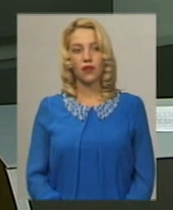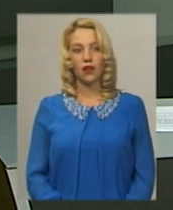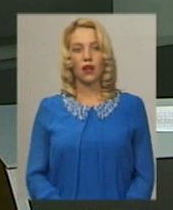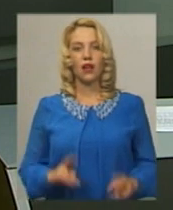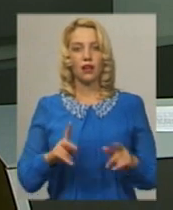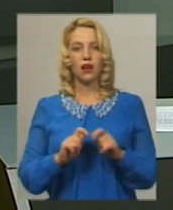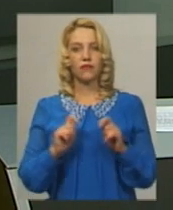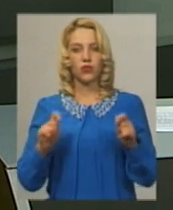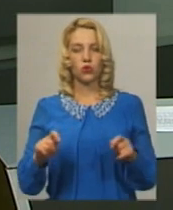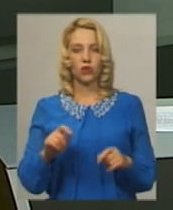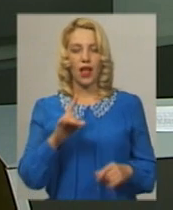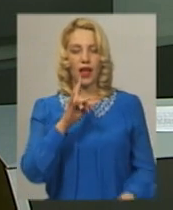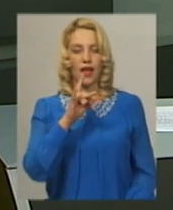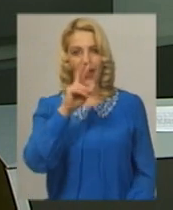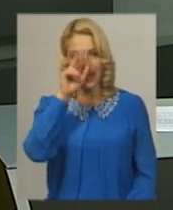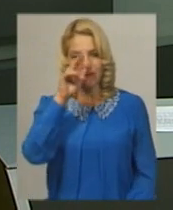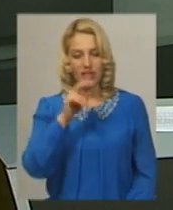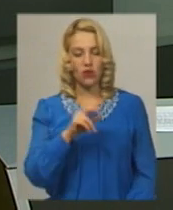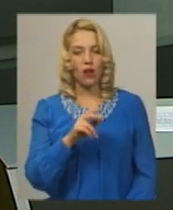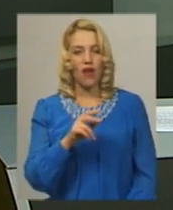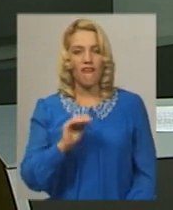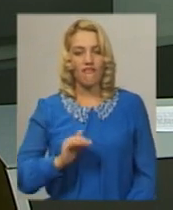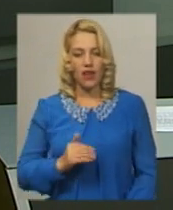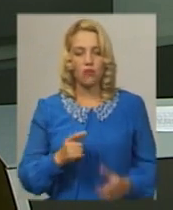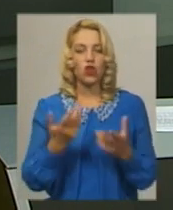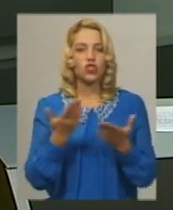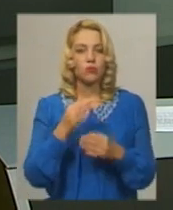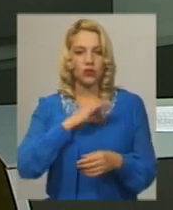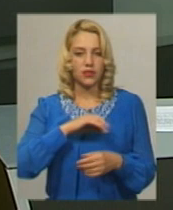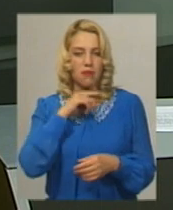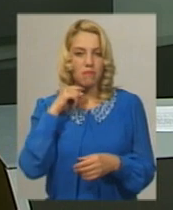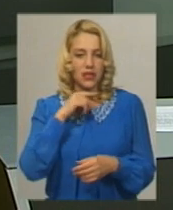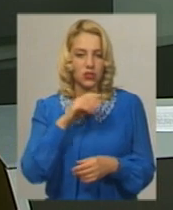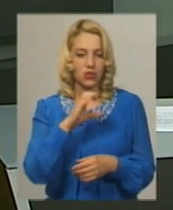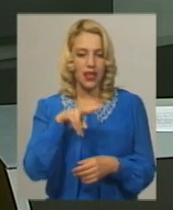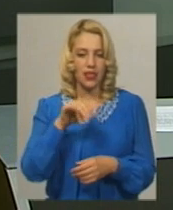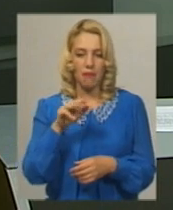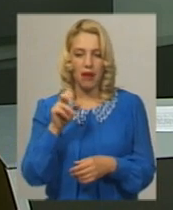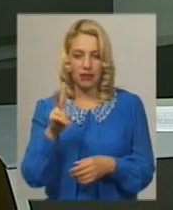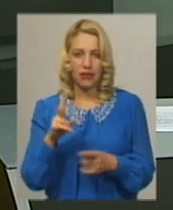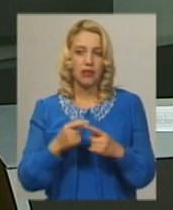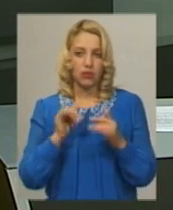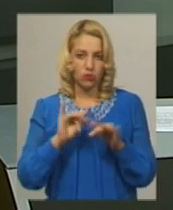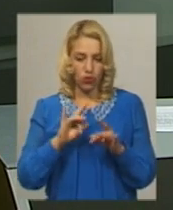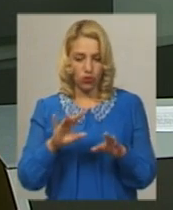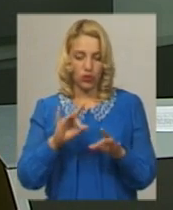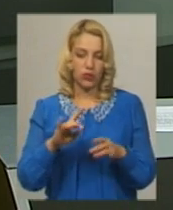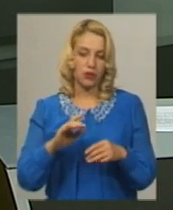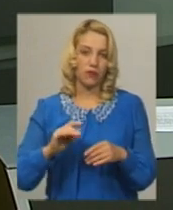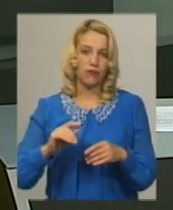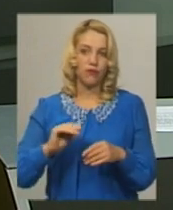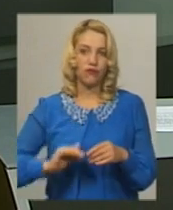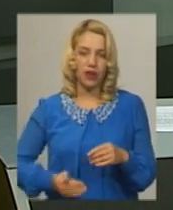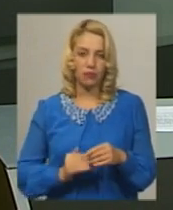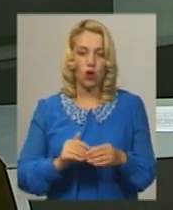Як відкрити равликову ферму, чим корисне м'ясо слимаків та який на нього попит, сьогодні розповідали фермерам Хмельниччини голова